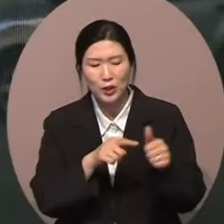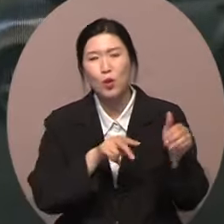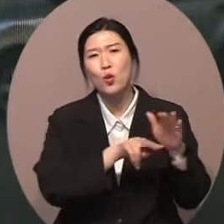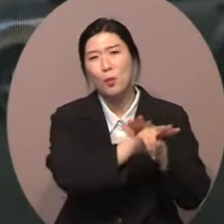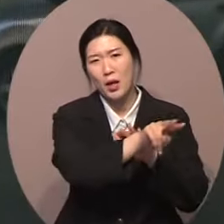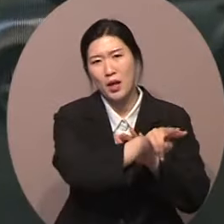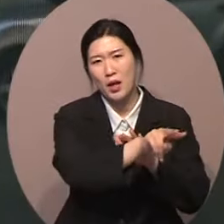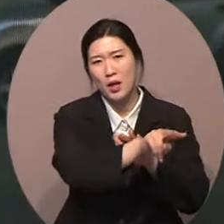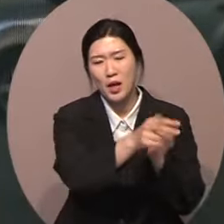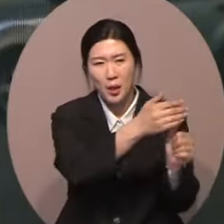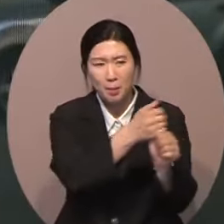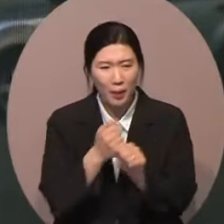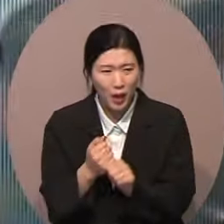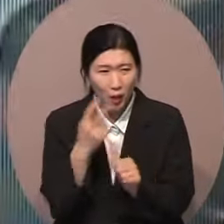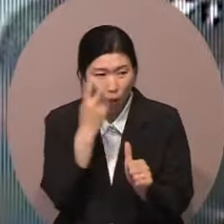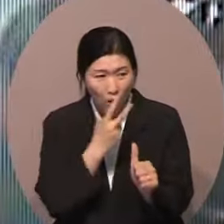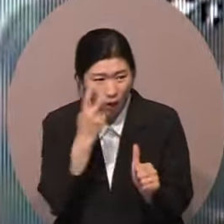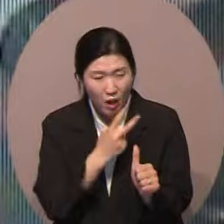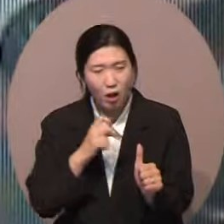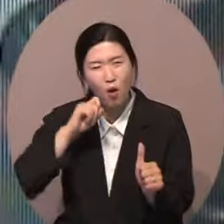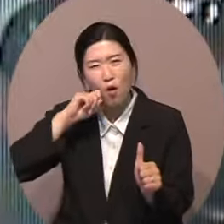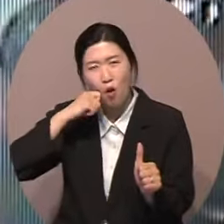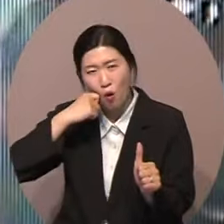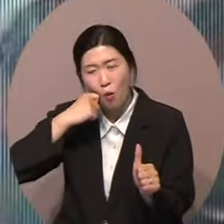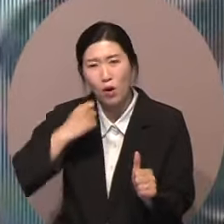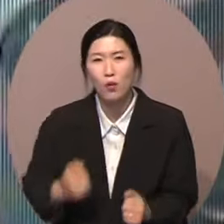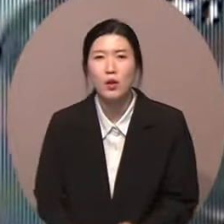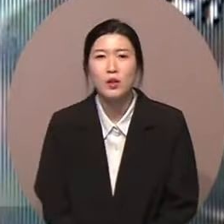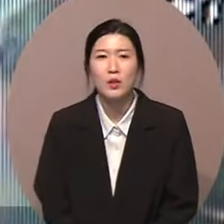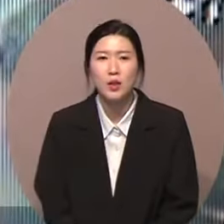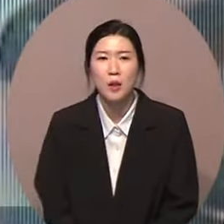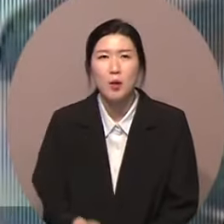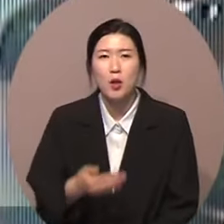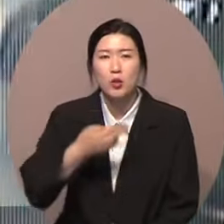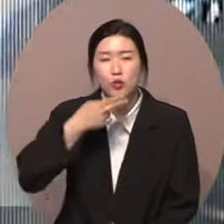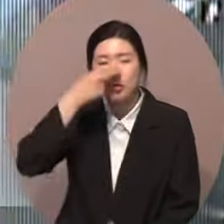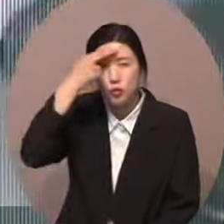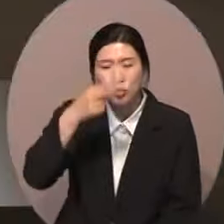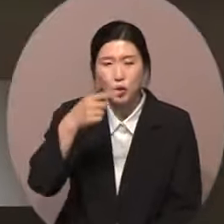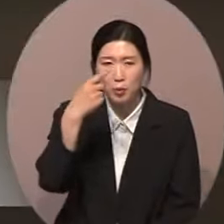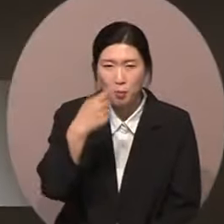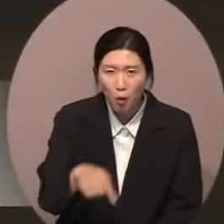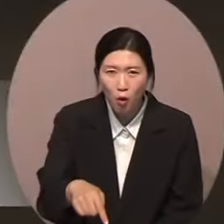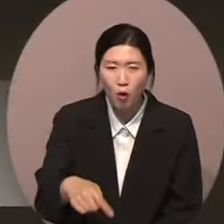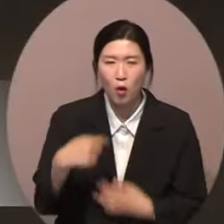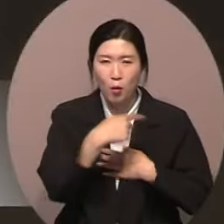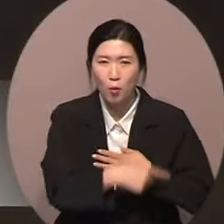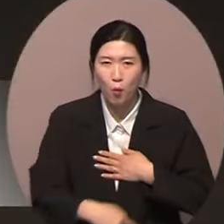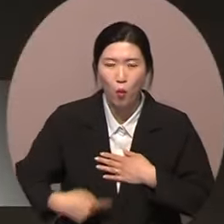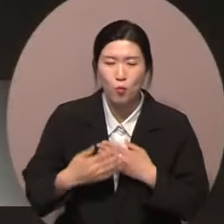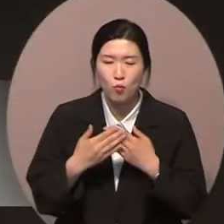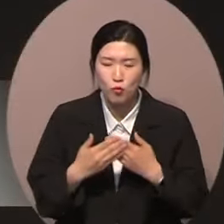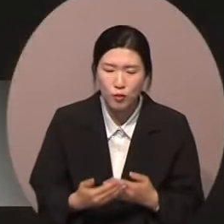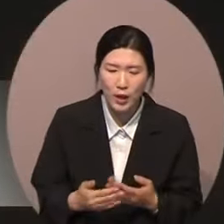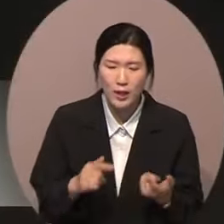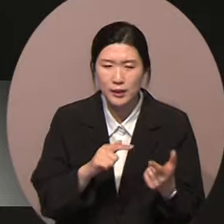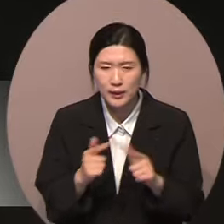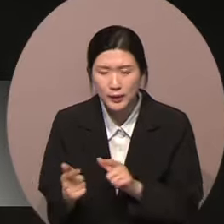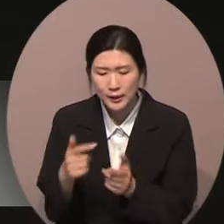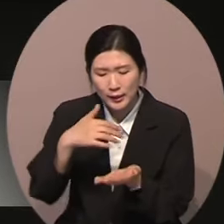하면서 측정치가 없는 겁니다 마신 술의 종류와 양 시간과 체중 등을 감안해 혈중 알코올 농도를